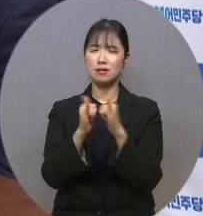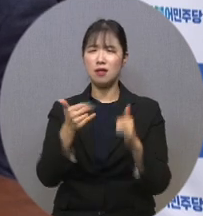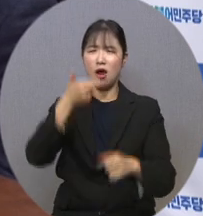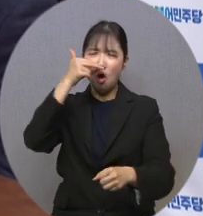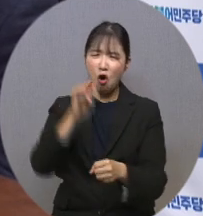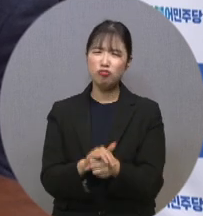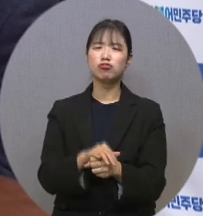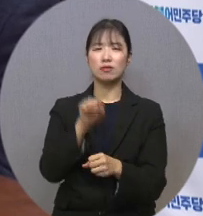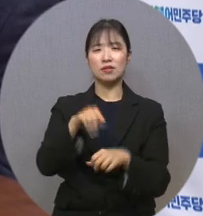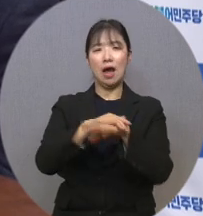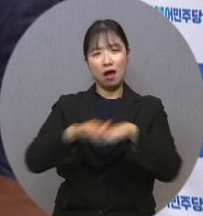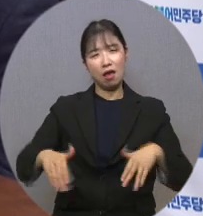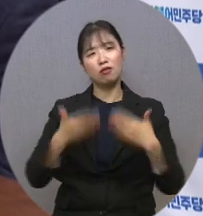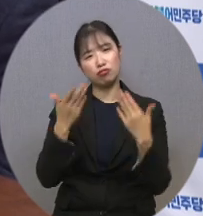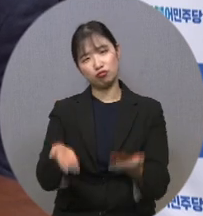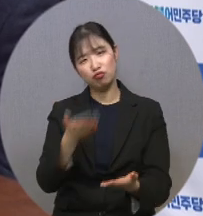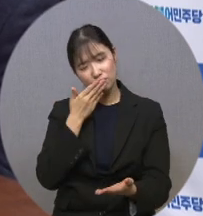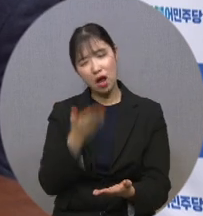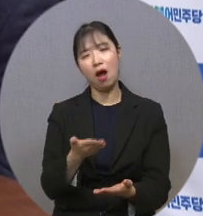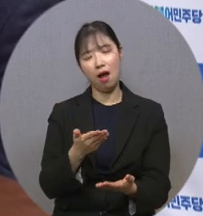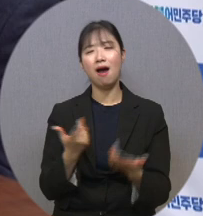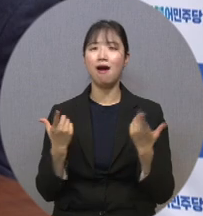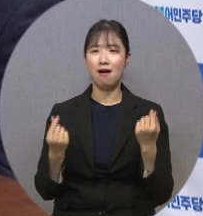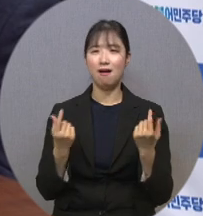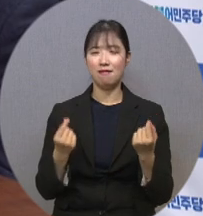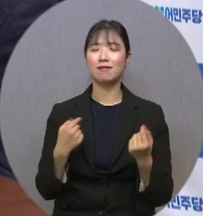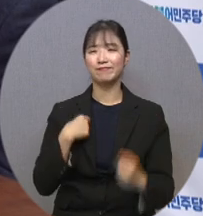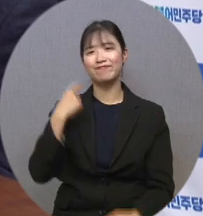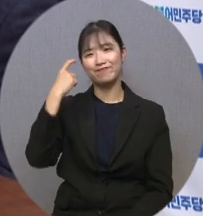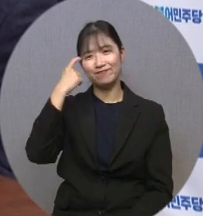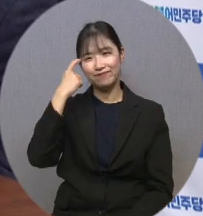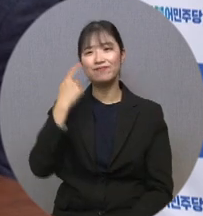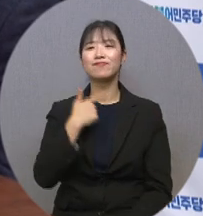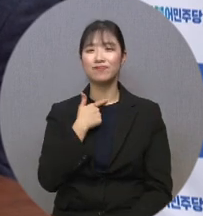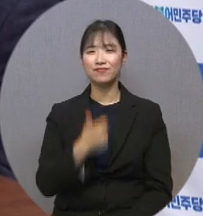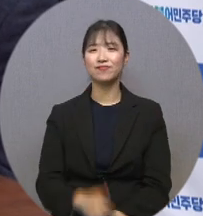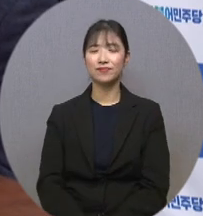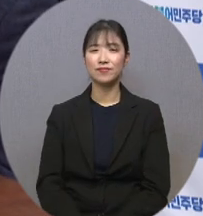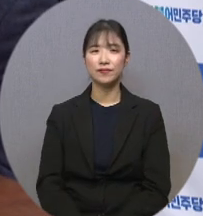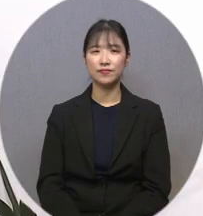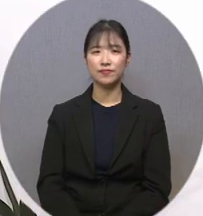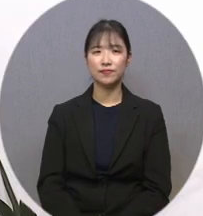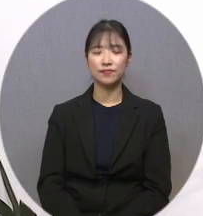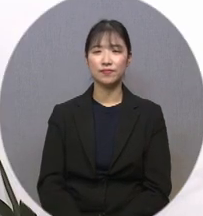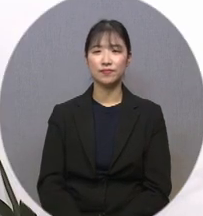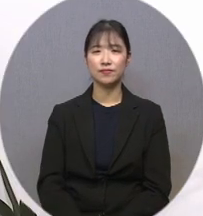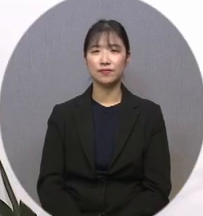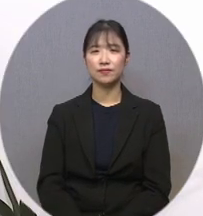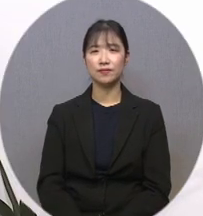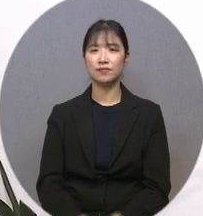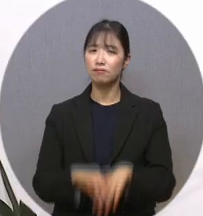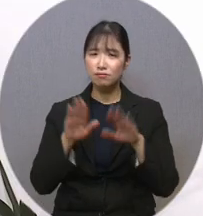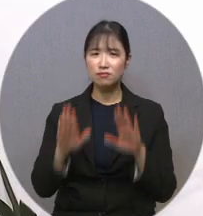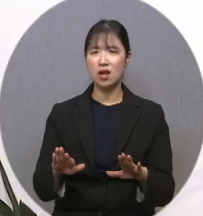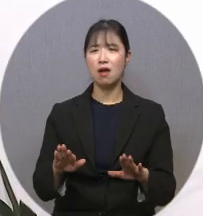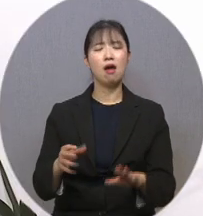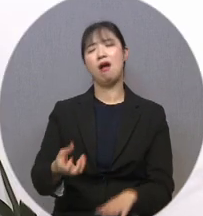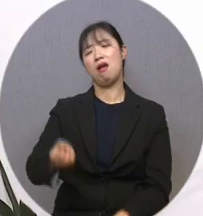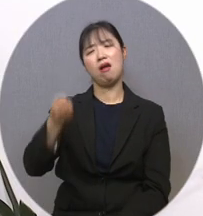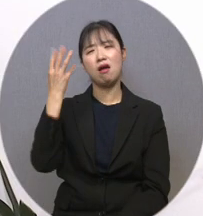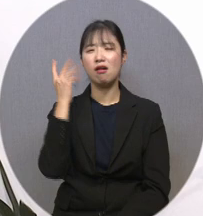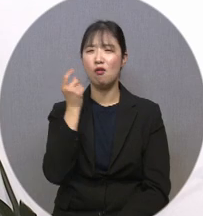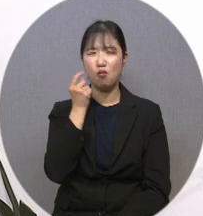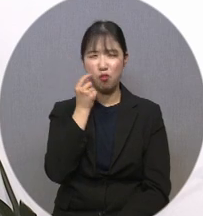억울함을 구해줄 수가 있구나 구제해줄 수 있구나 이런 생각을 했습니다. 그게 참 지금도 잊지